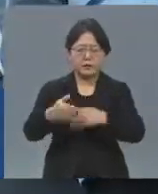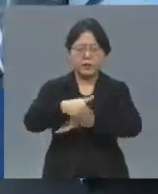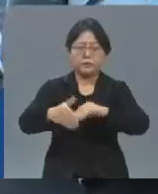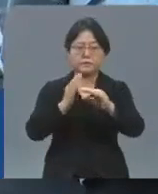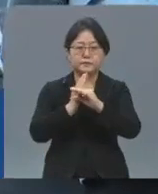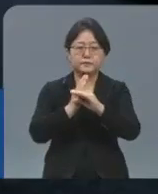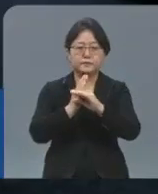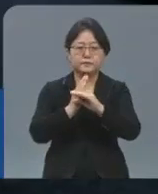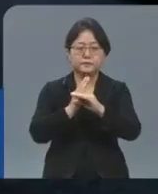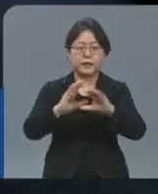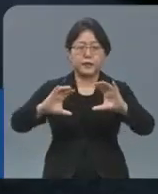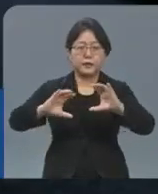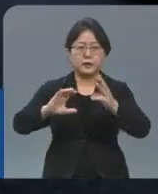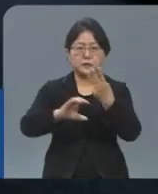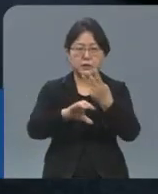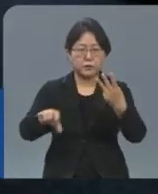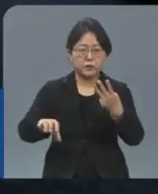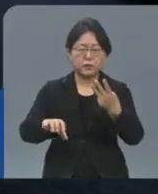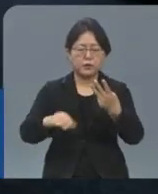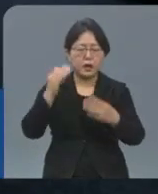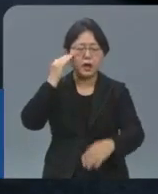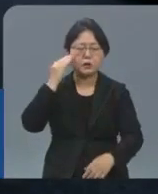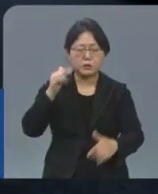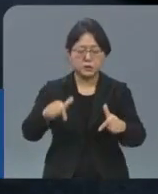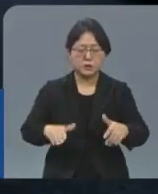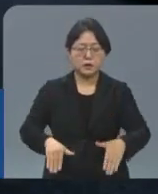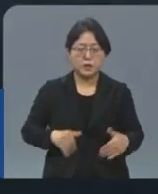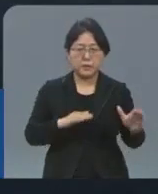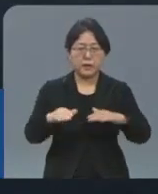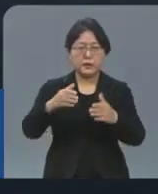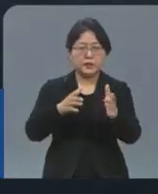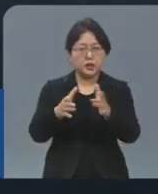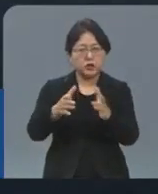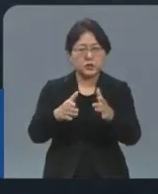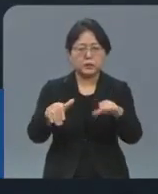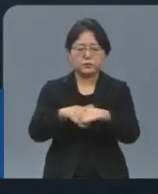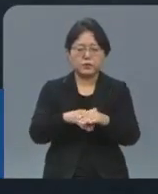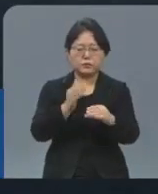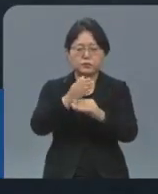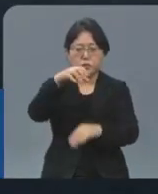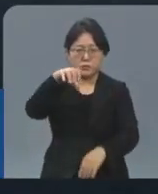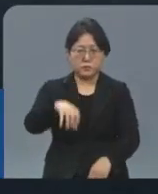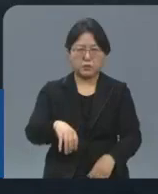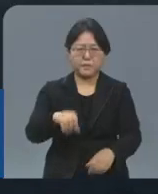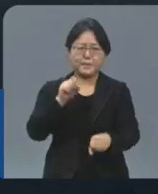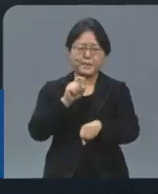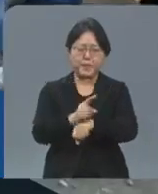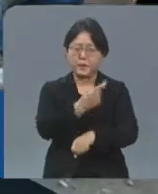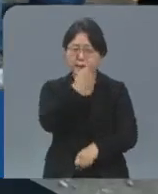예정입니다. 세계군은 한반도 서남해안이 청자 문화의 중심지였다는 사실은 이미